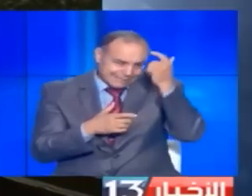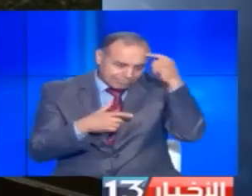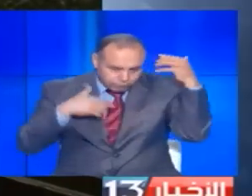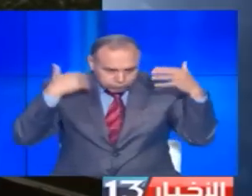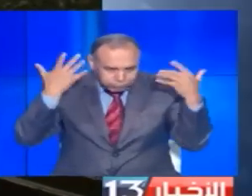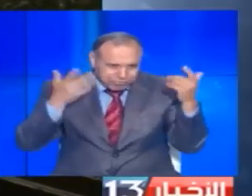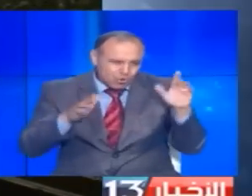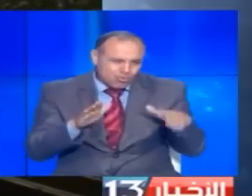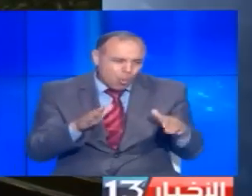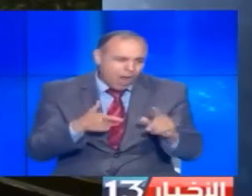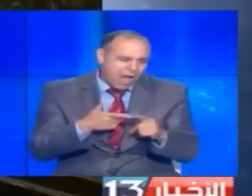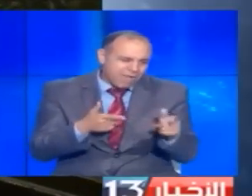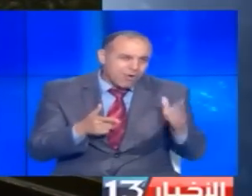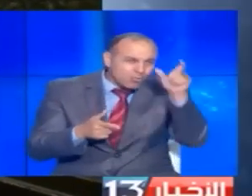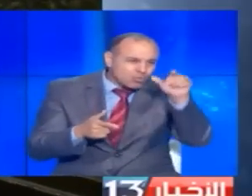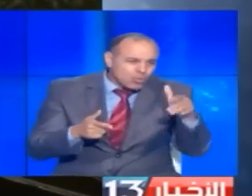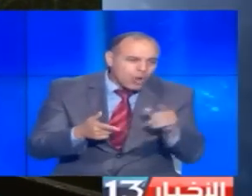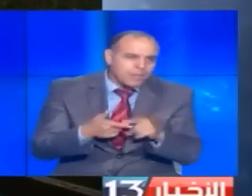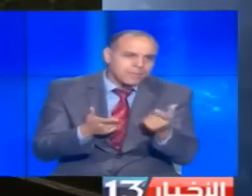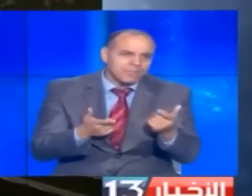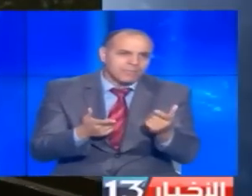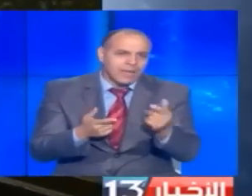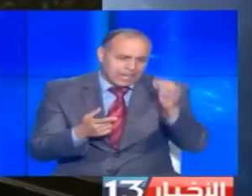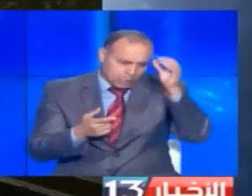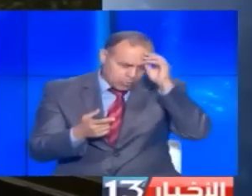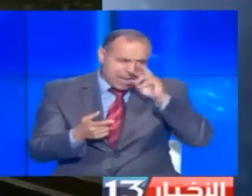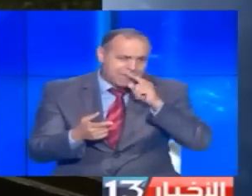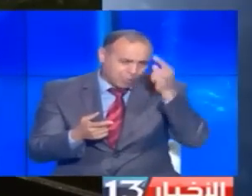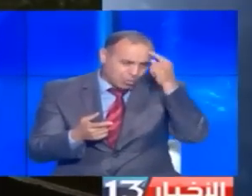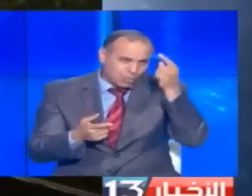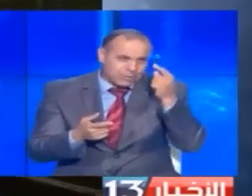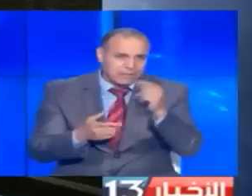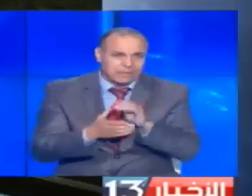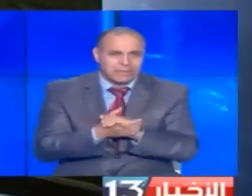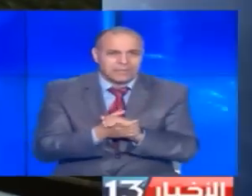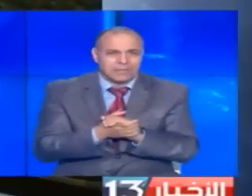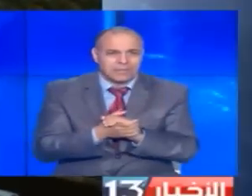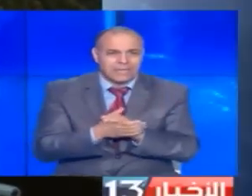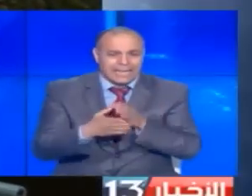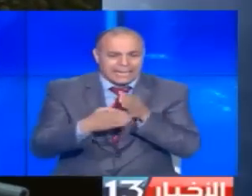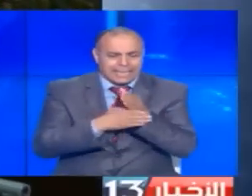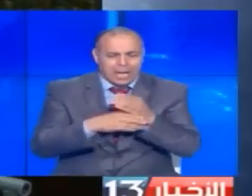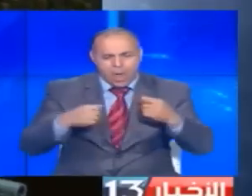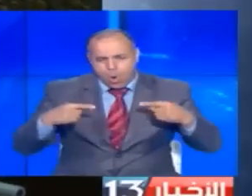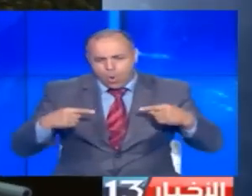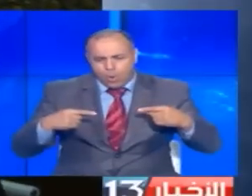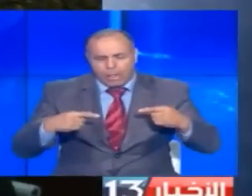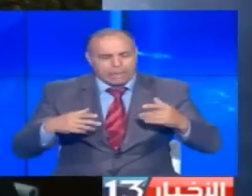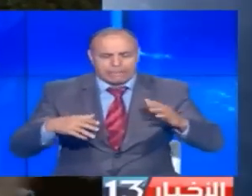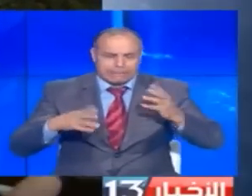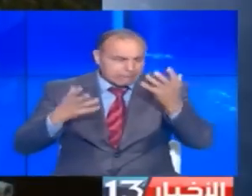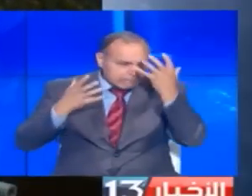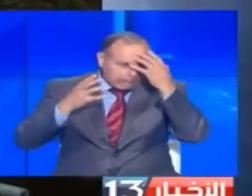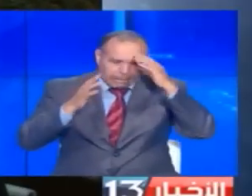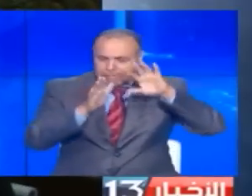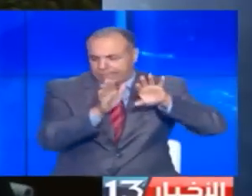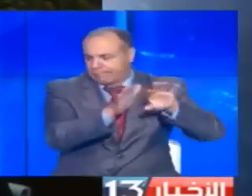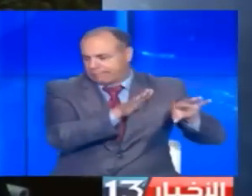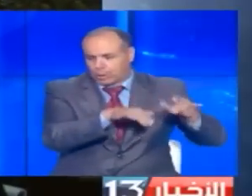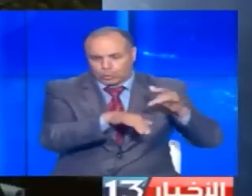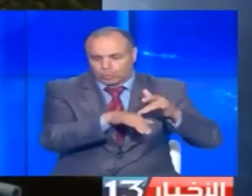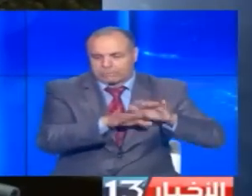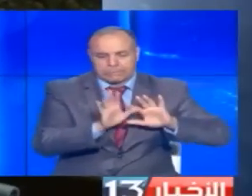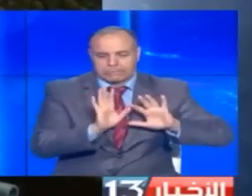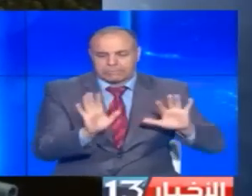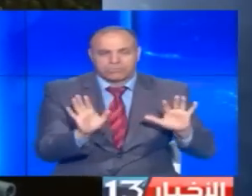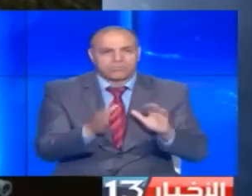معناتها المونتال. انا في معناتها توسي ترافاي با بس يدخلوا كي دخلوا الماتش انا با سونتي الا معناتها سخانه ماثره على حتى